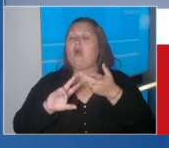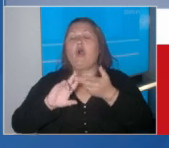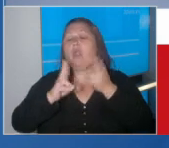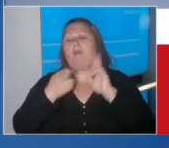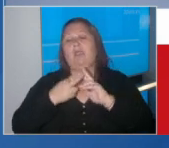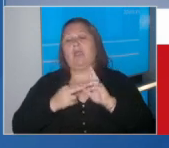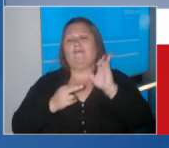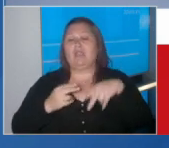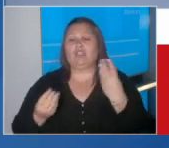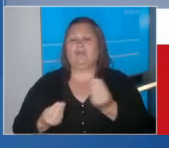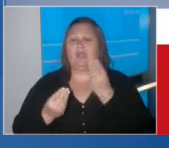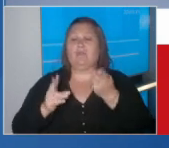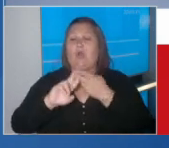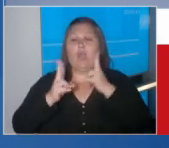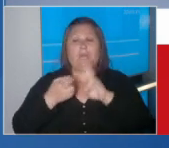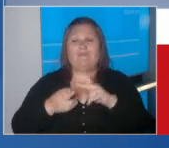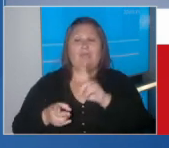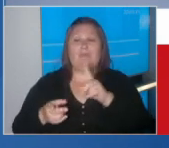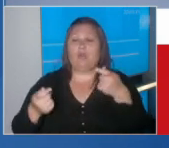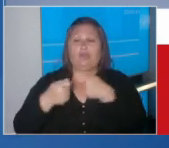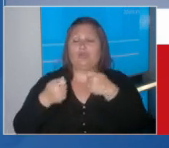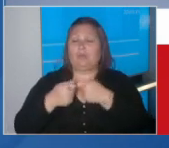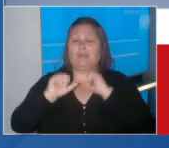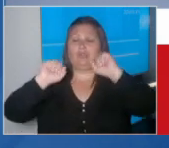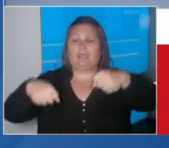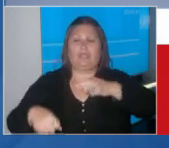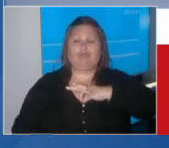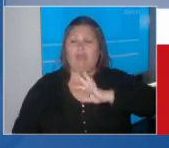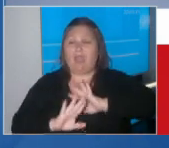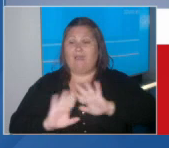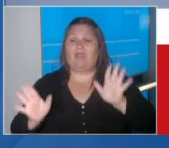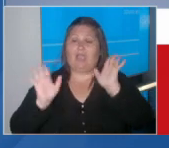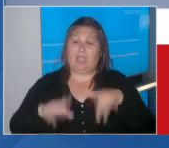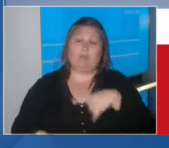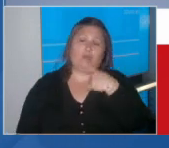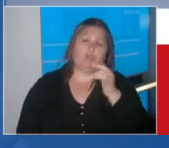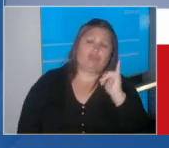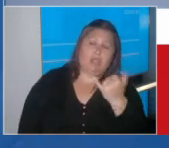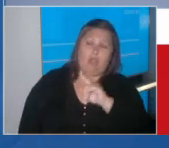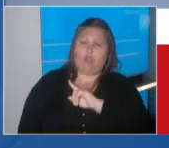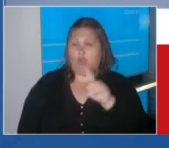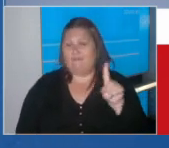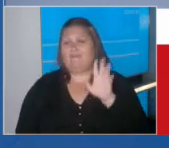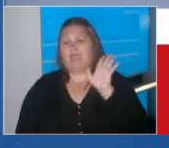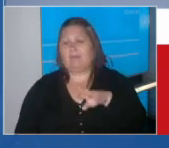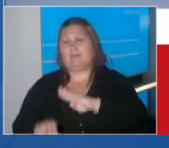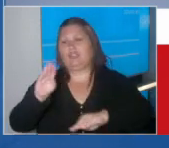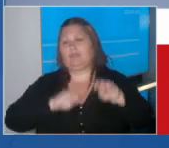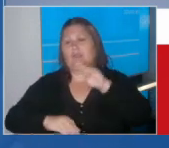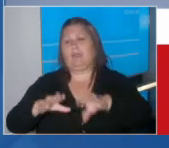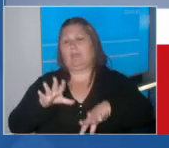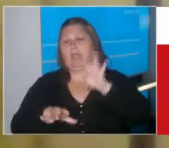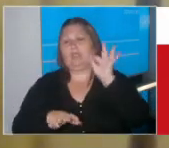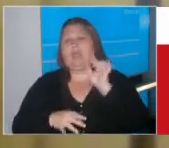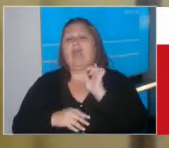שהם עניינים עולמיים, והם לא נתונים לשליטה של אף אחד, גם אם הוא אומר שכן או לא, וגם אם משתמשים לזה, לבחירות, אבל